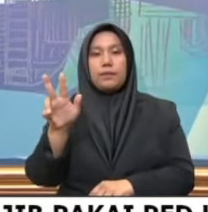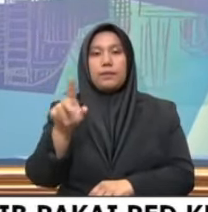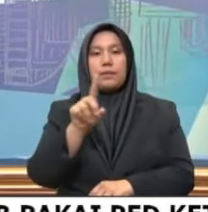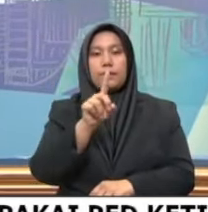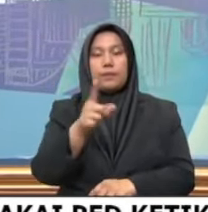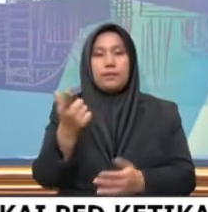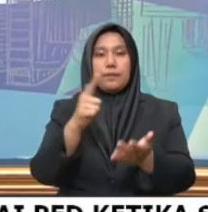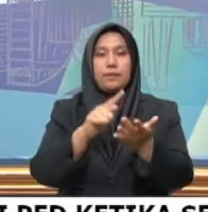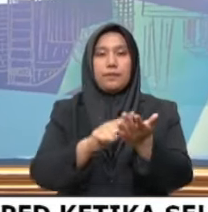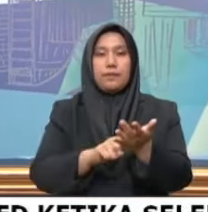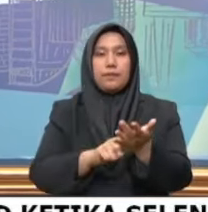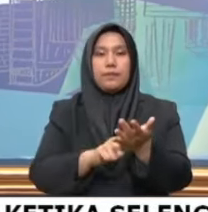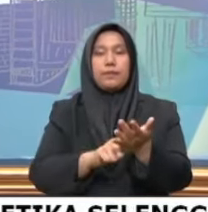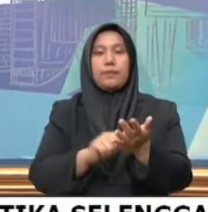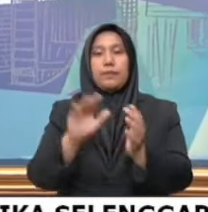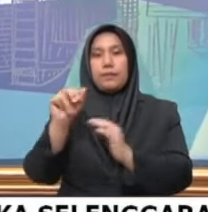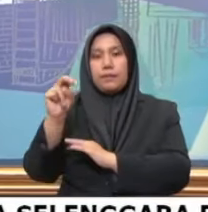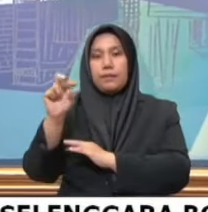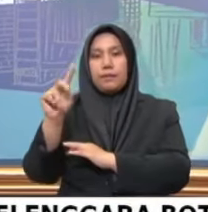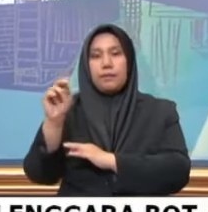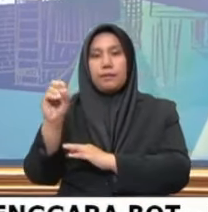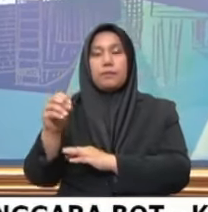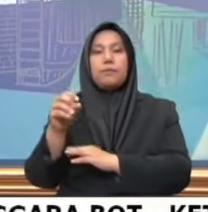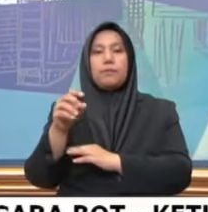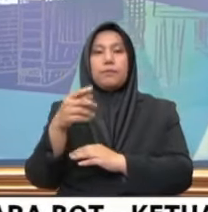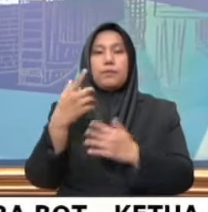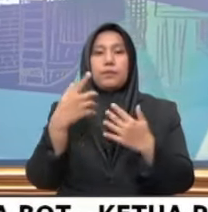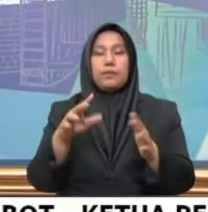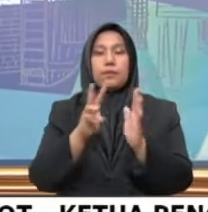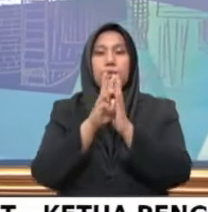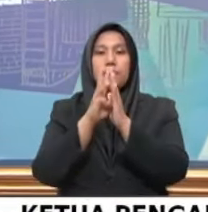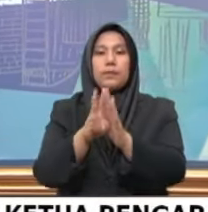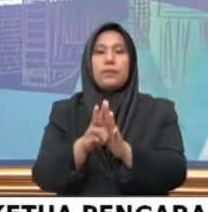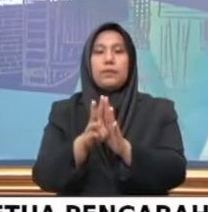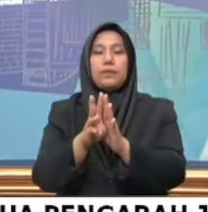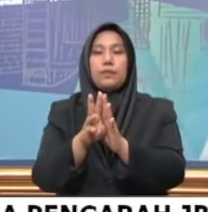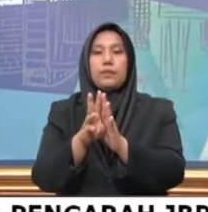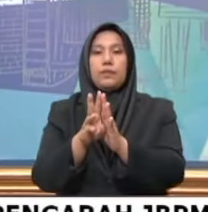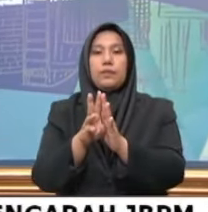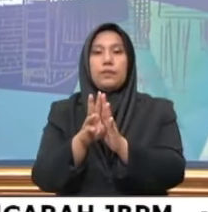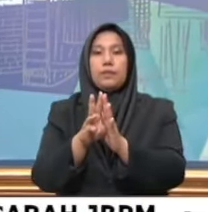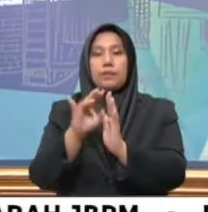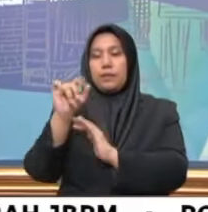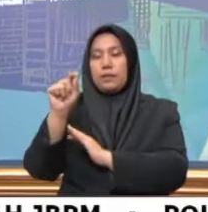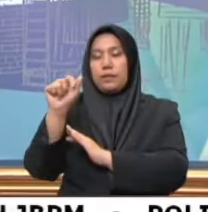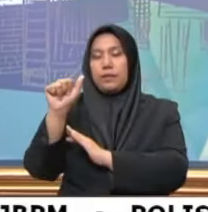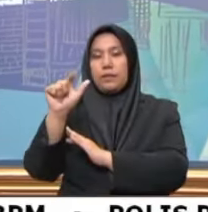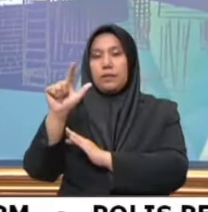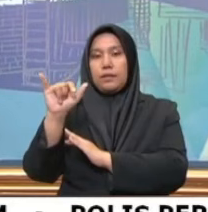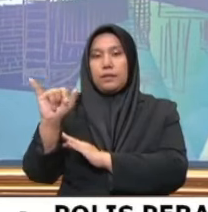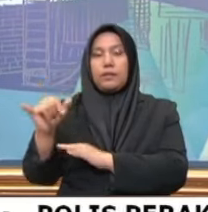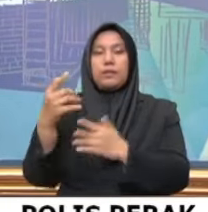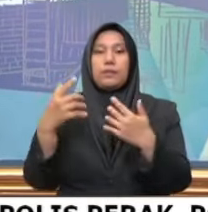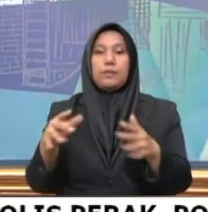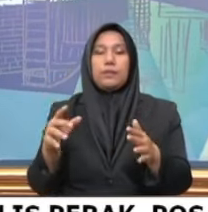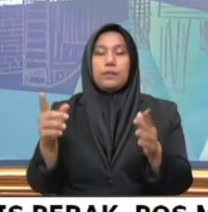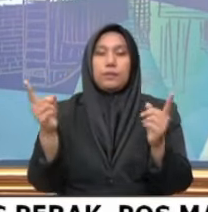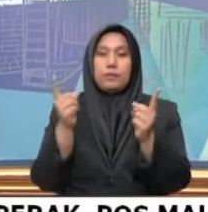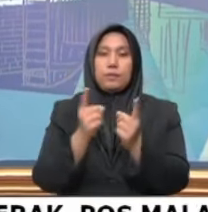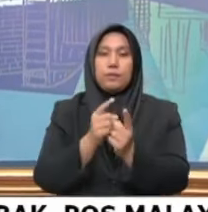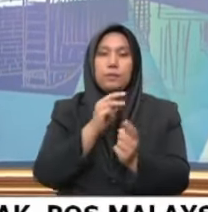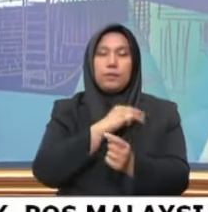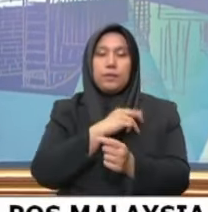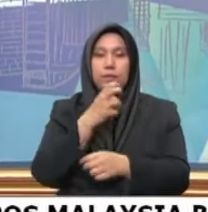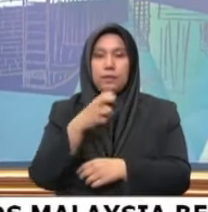satu laporan di Bangkok Post mengatakan bahawa wakil sebuah syarikat berpangkalan di Itali telah berjumpa dengan Menteri Pengangkutan di